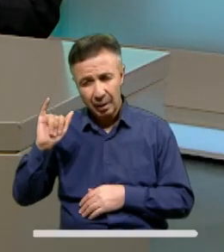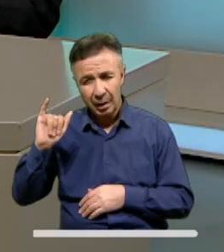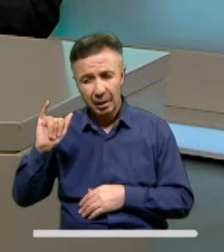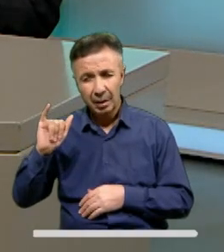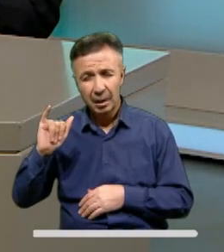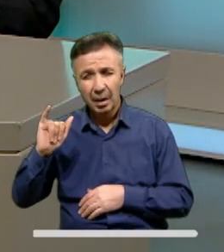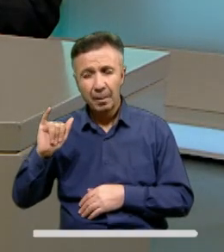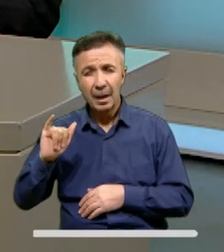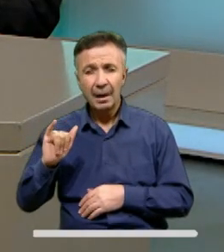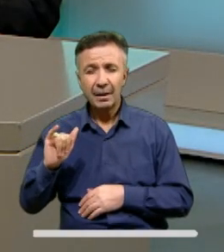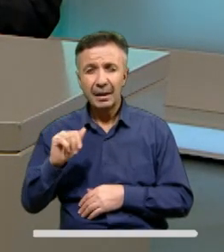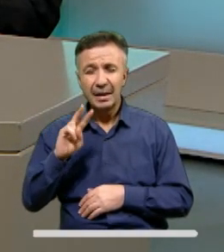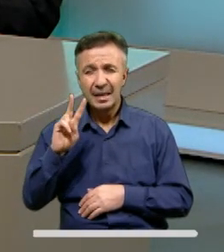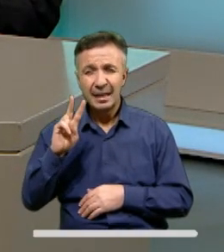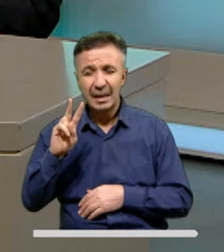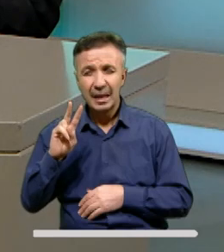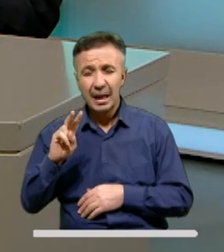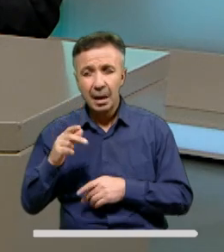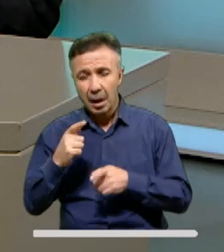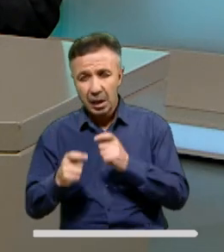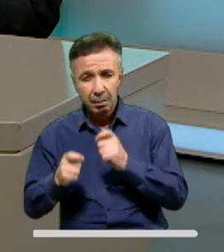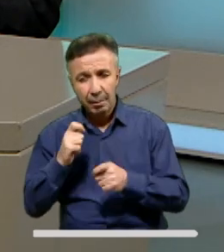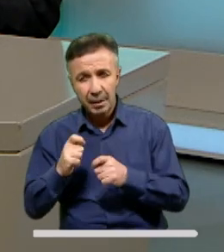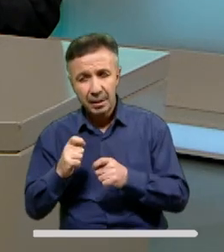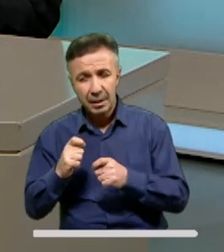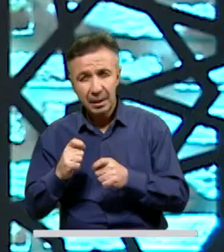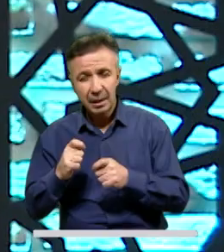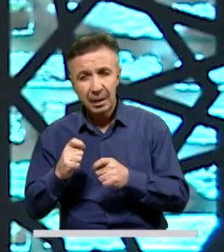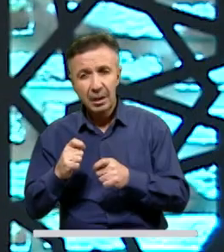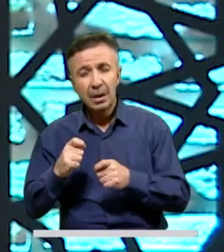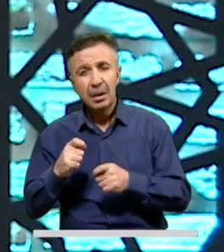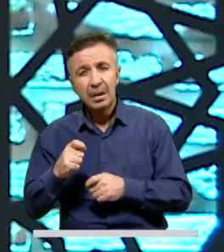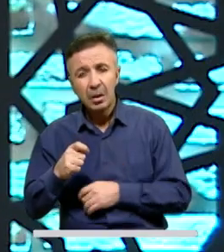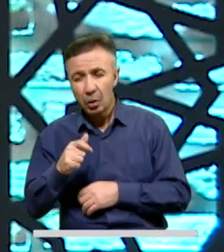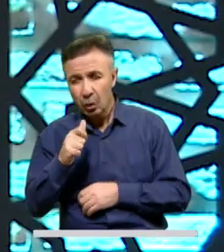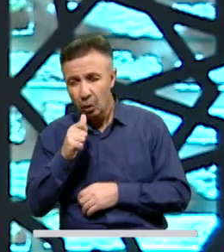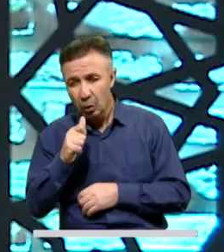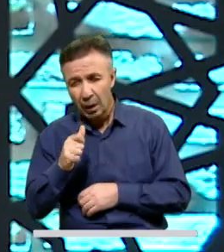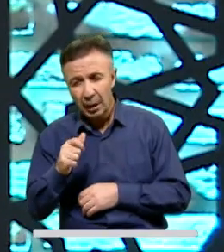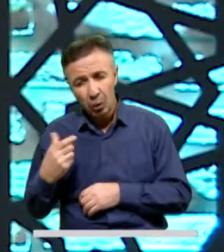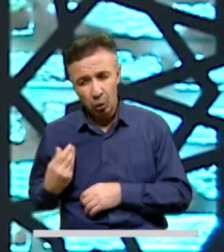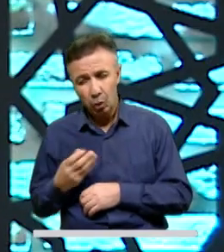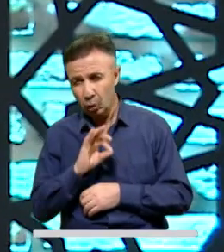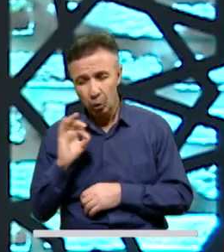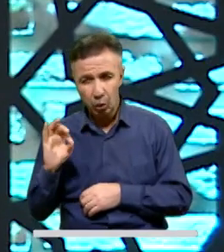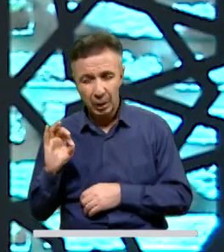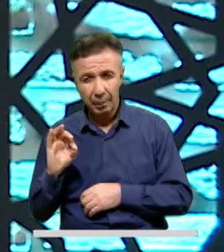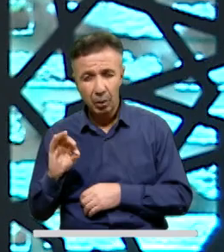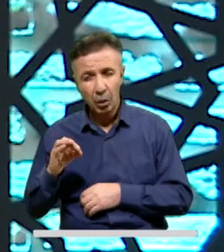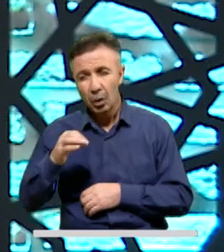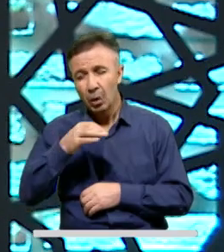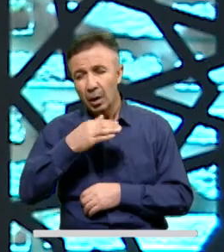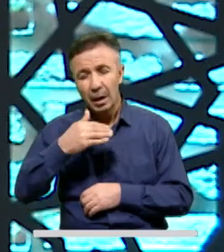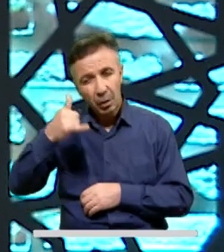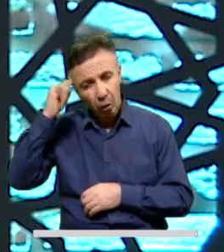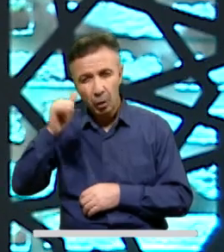iki memesi kurumuşsa acaba bu kurban olur mu yine de? Peki. Soralım efendim. İyi doların şehri Sivas'a selam ediyoruz. Hayırlı akşamlar. Allah'a emanet